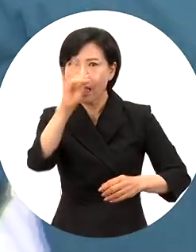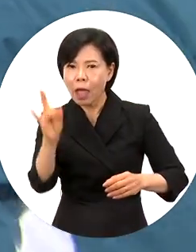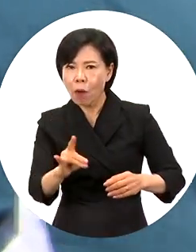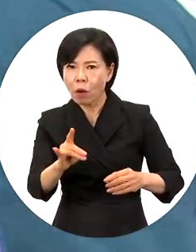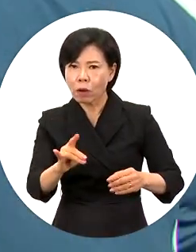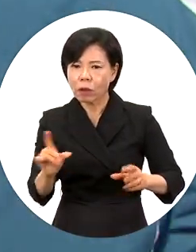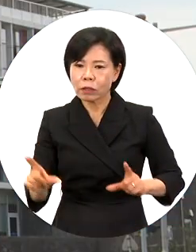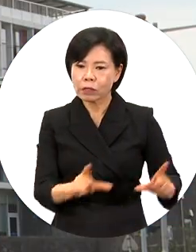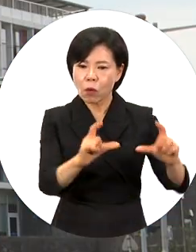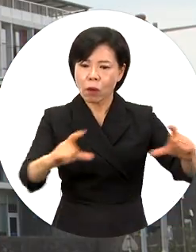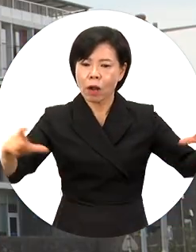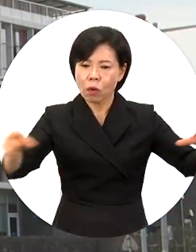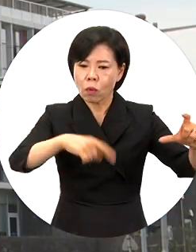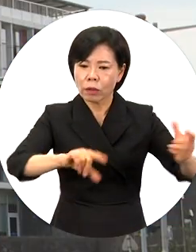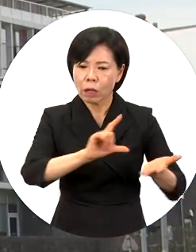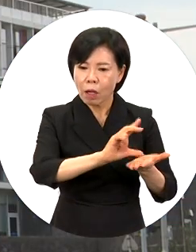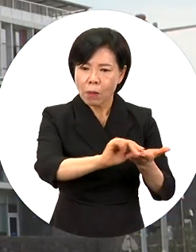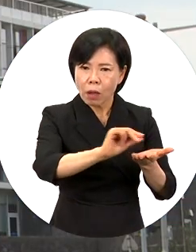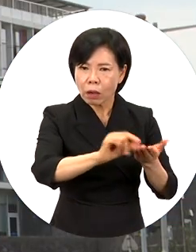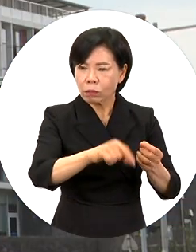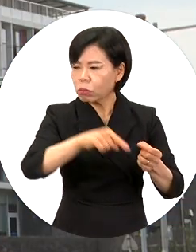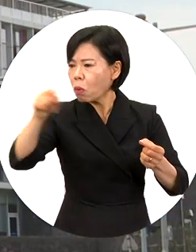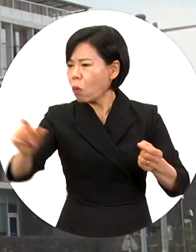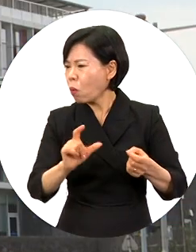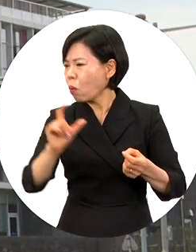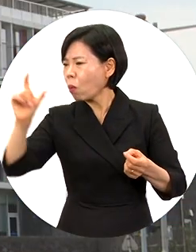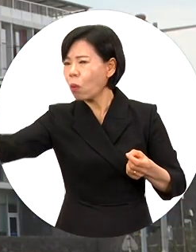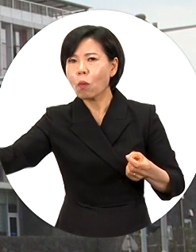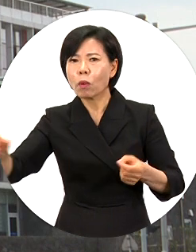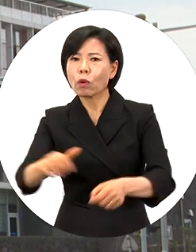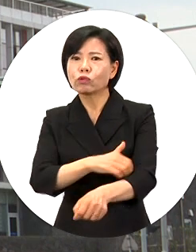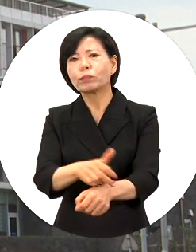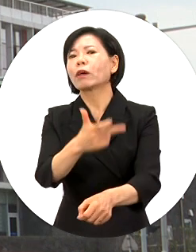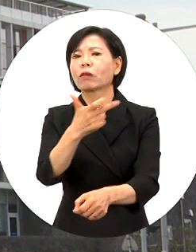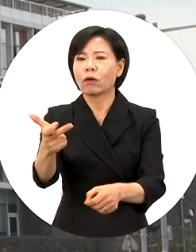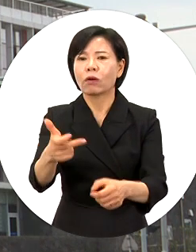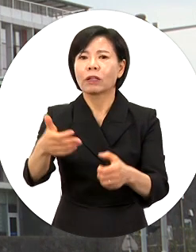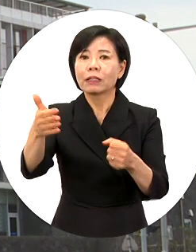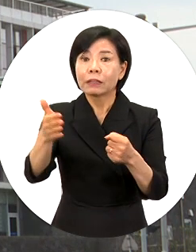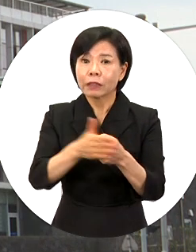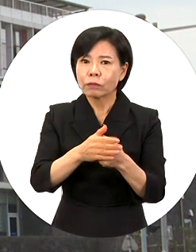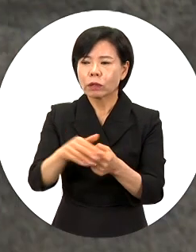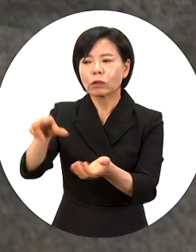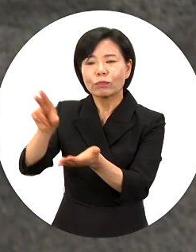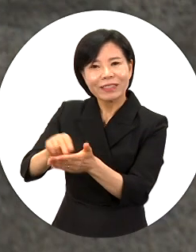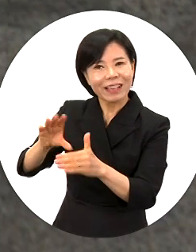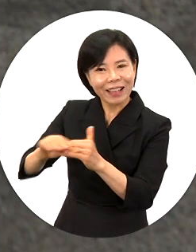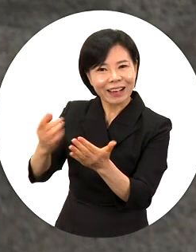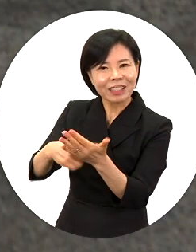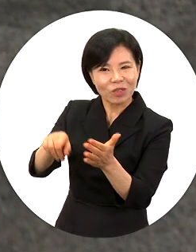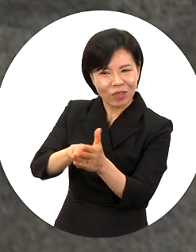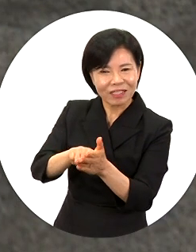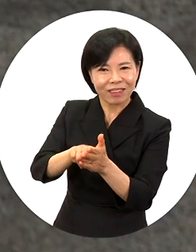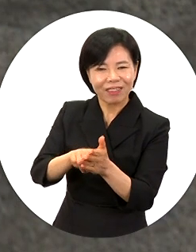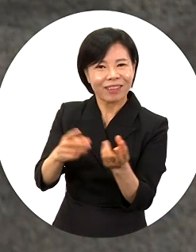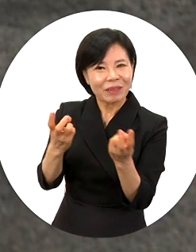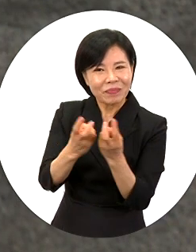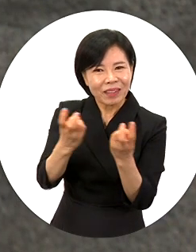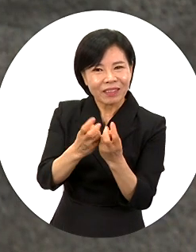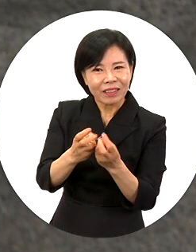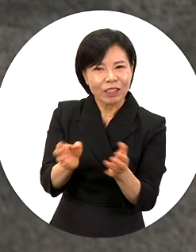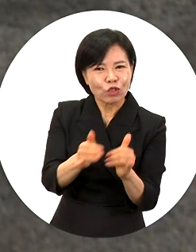애월 행복생활권은 읍사무소와 거리가 멀어 주민들의 불편이 컸습니다. 이러한 문제를 해결하기